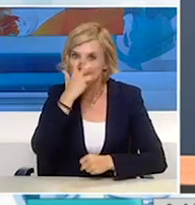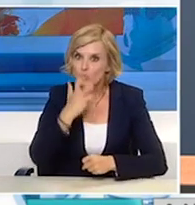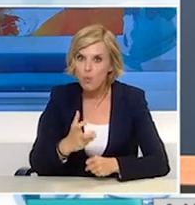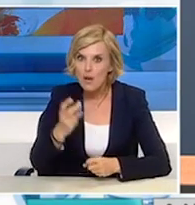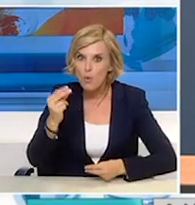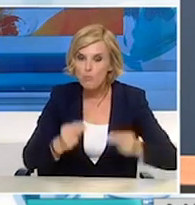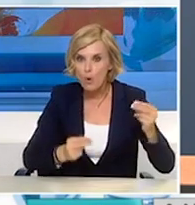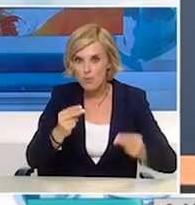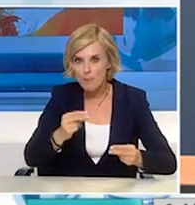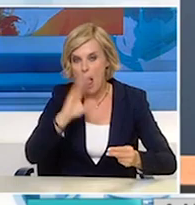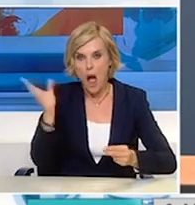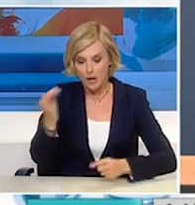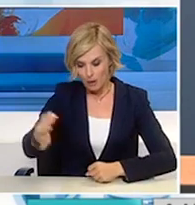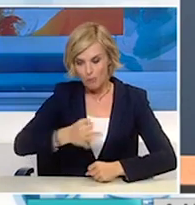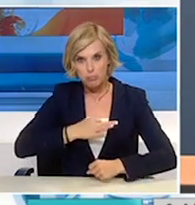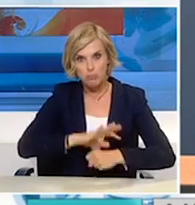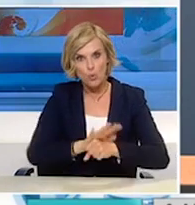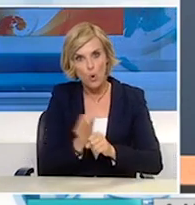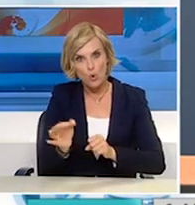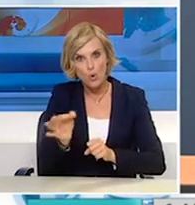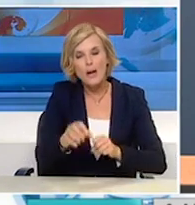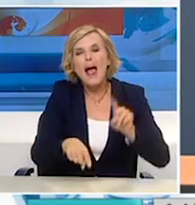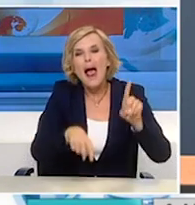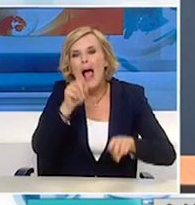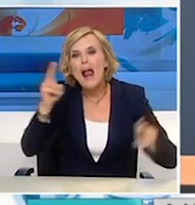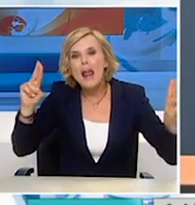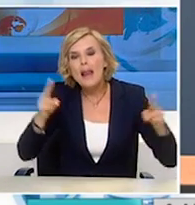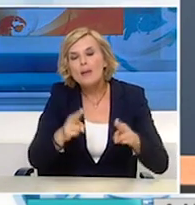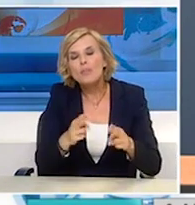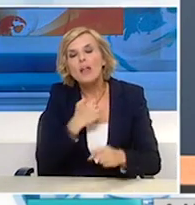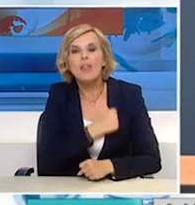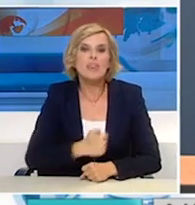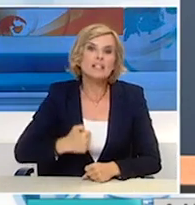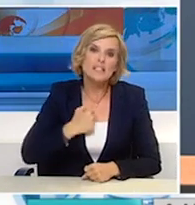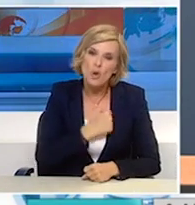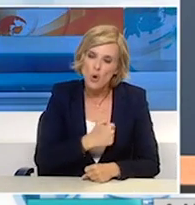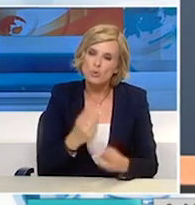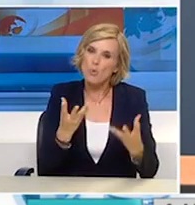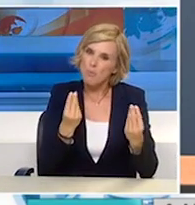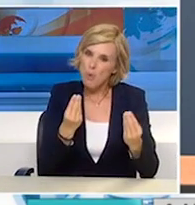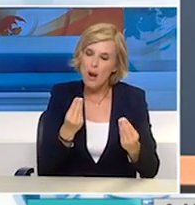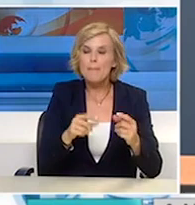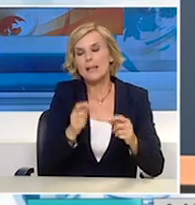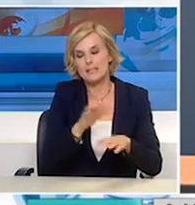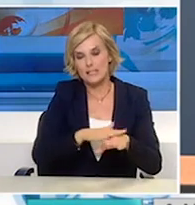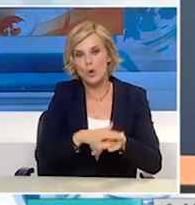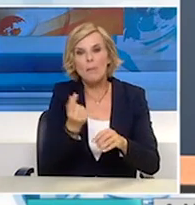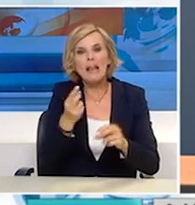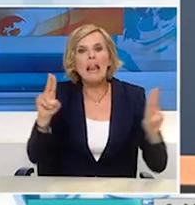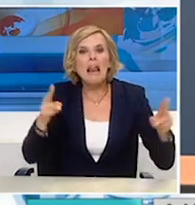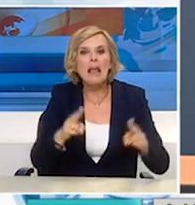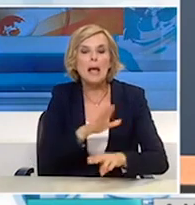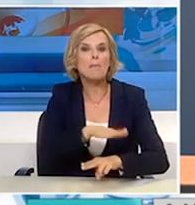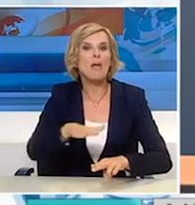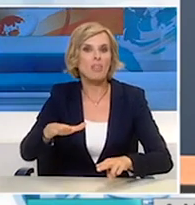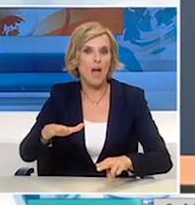περάσουν ελαφρά. Υπάρχουν ευτυχώς λίγες τραγικές περιπτώσεις παιδιών σε χώρες με υψηλό αριθμό περιπτώσεων της νέας